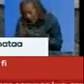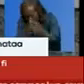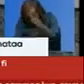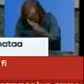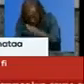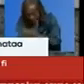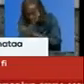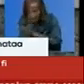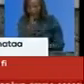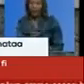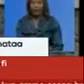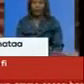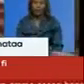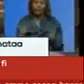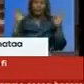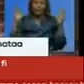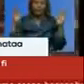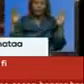በትህትና እጠይቃለሁ